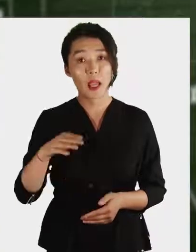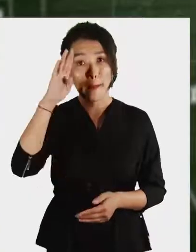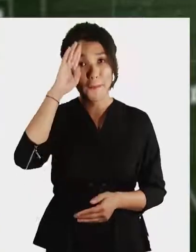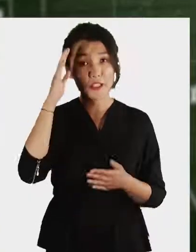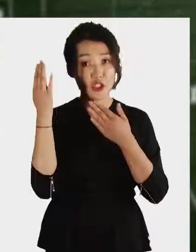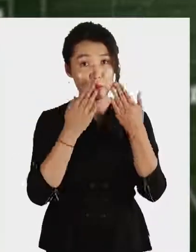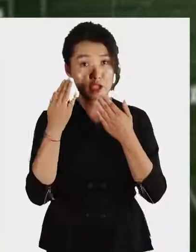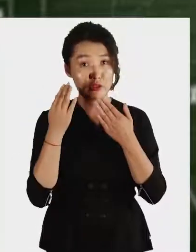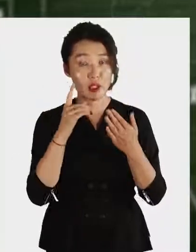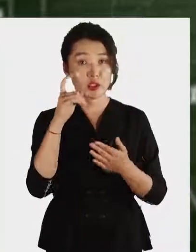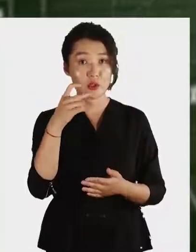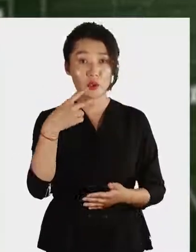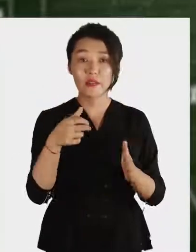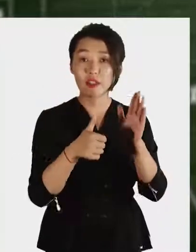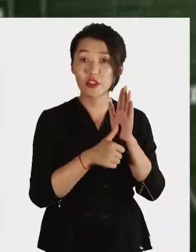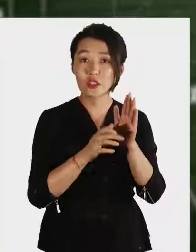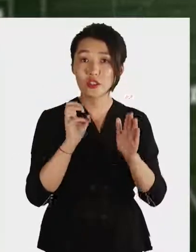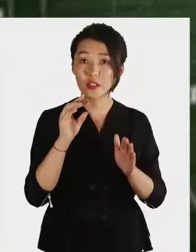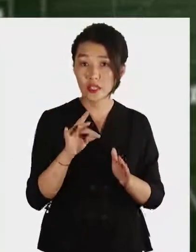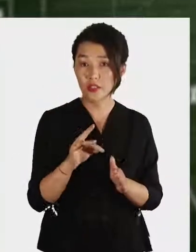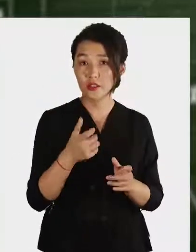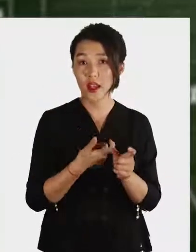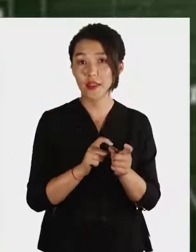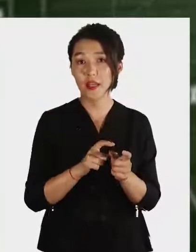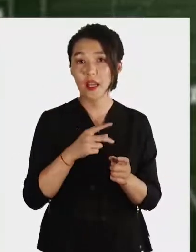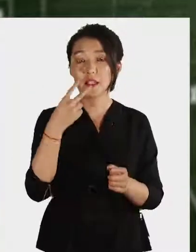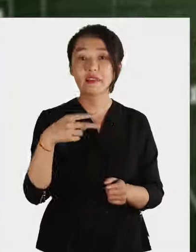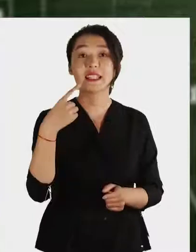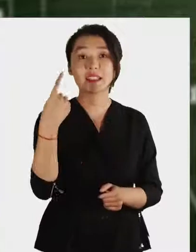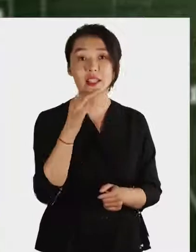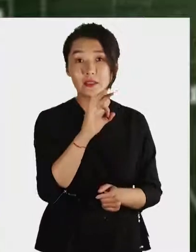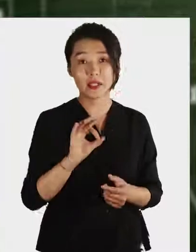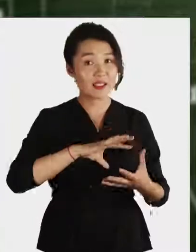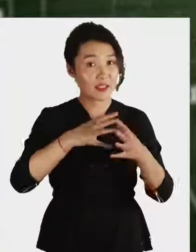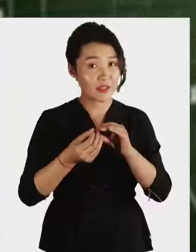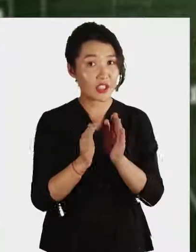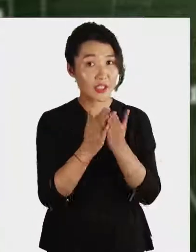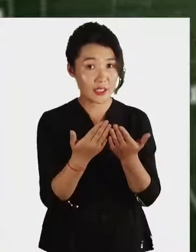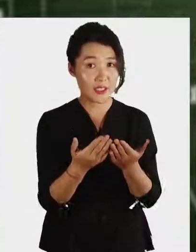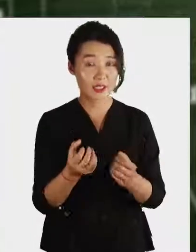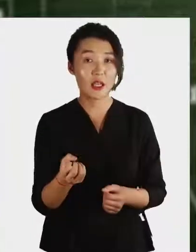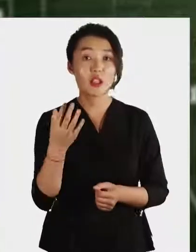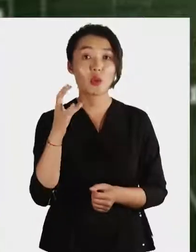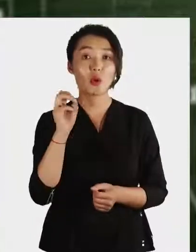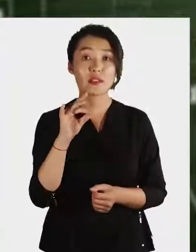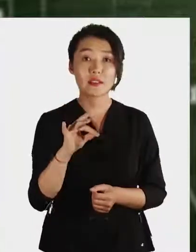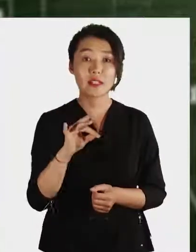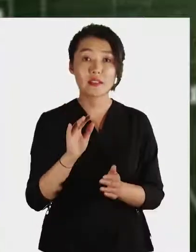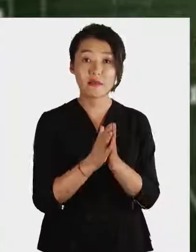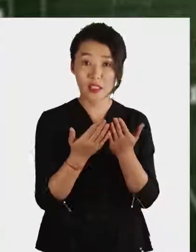Мальчик прочитал 126 страниц. Это 21% всей книги. Сколько страниц в